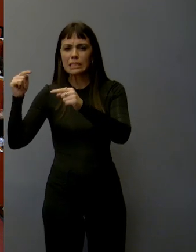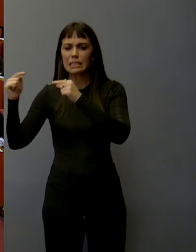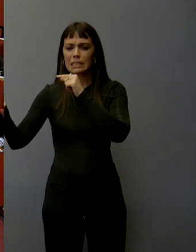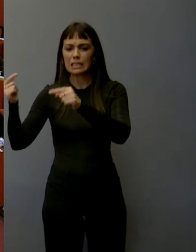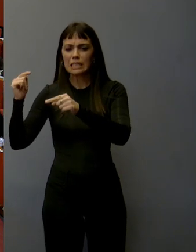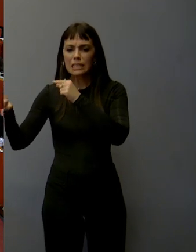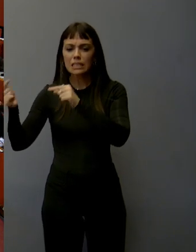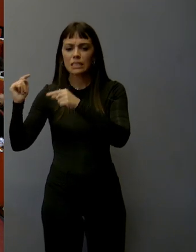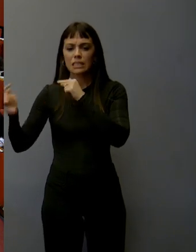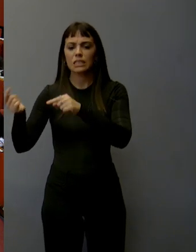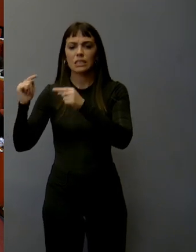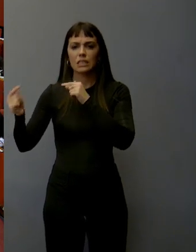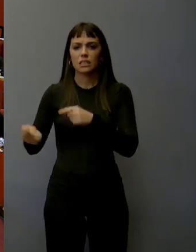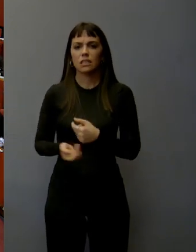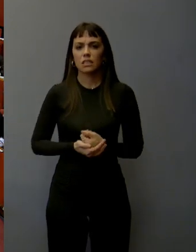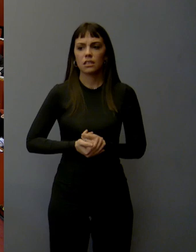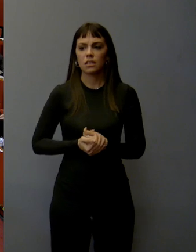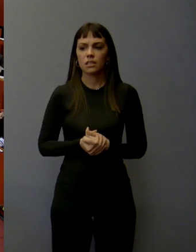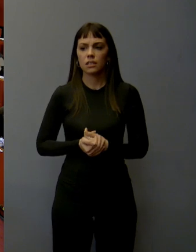come così è troppo